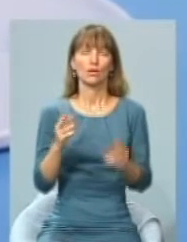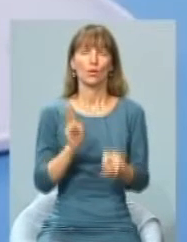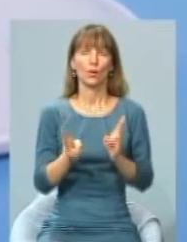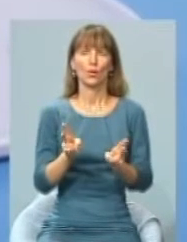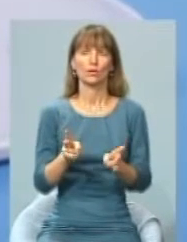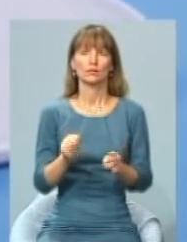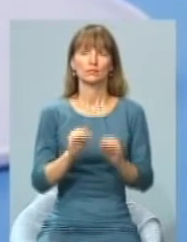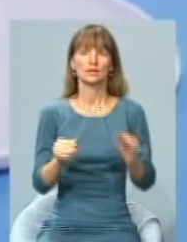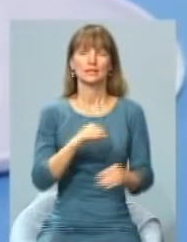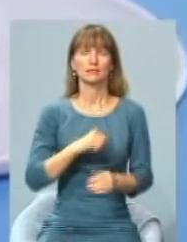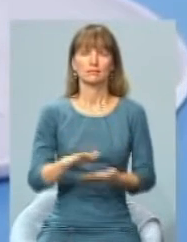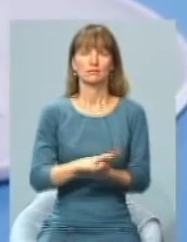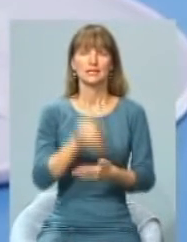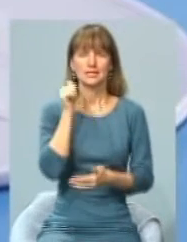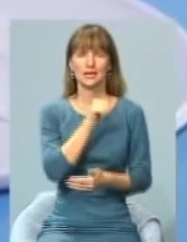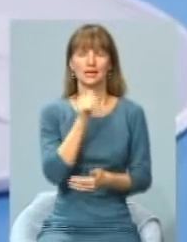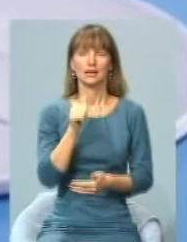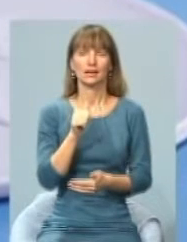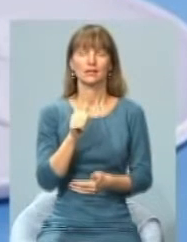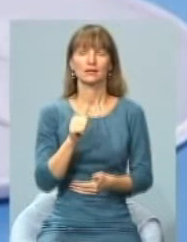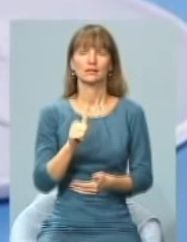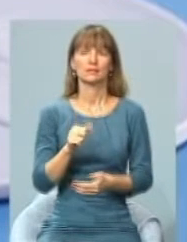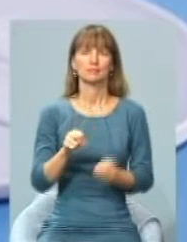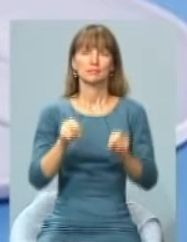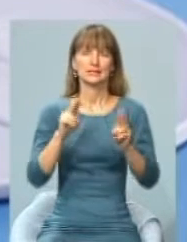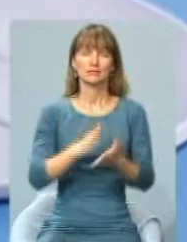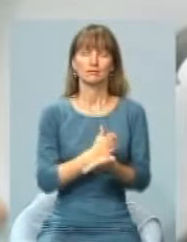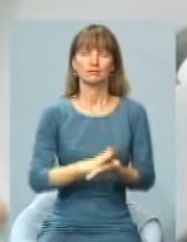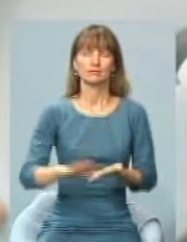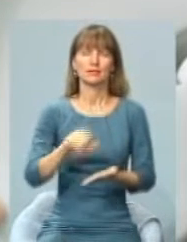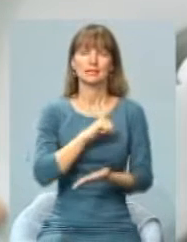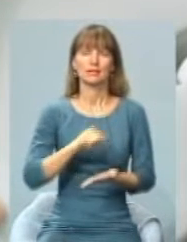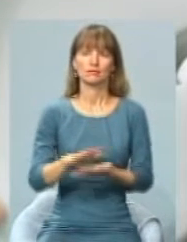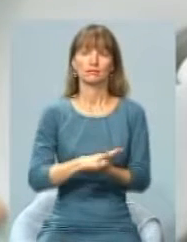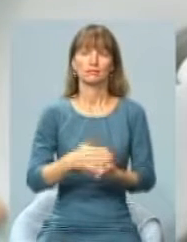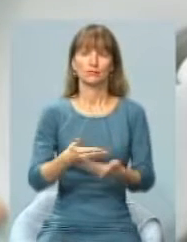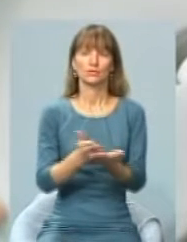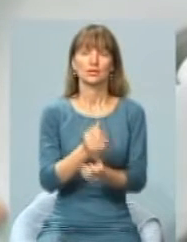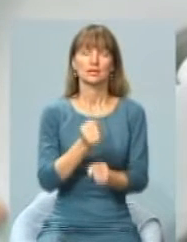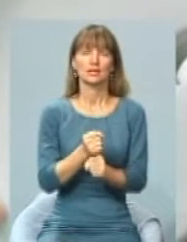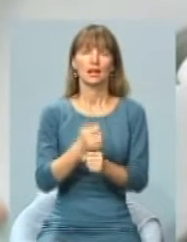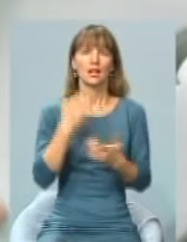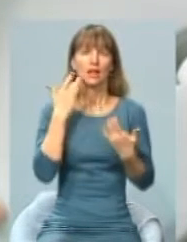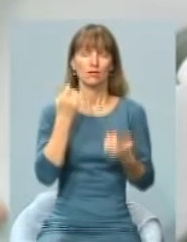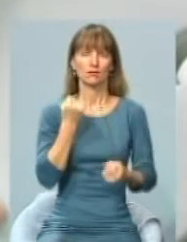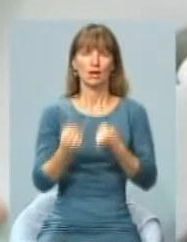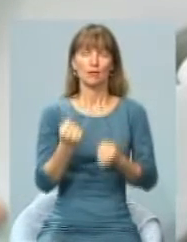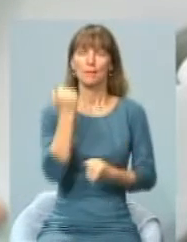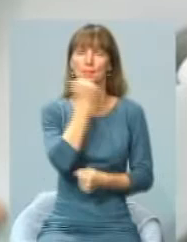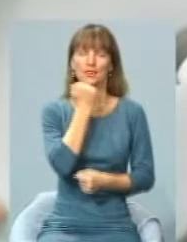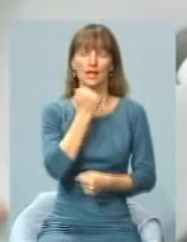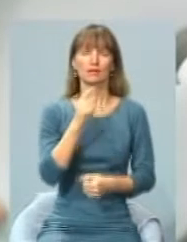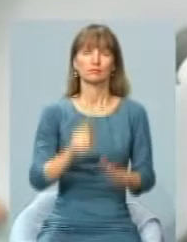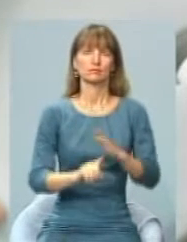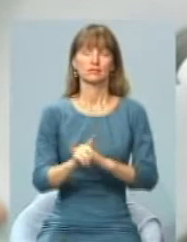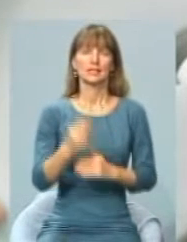себе миють. Секрет полягає в супергідрофобному покритті. Самовідмиваючий посуд зроблений з легкого, але міцного матеріалу на